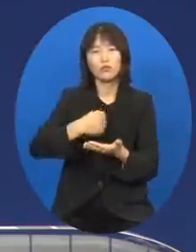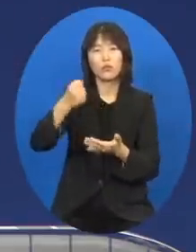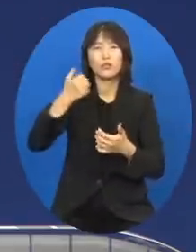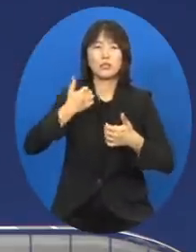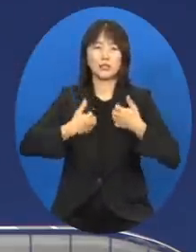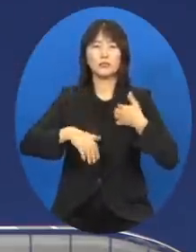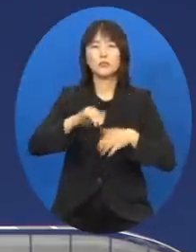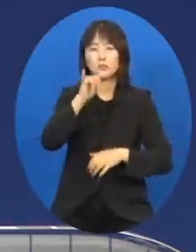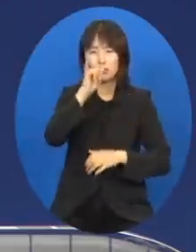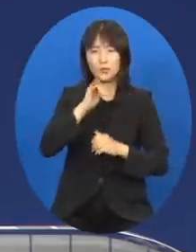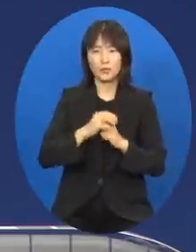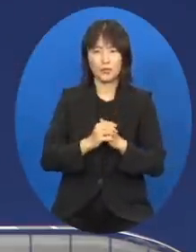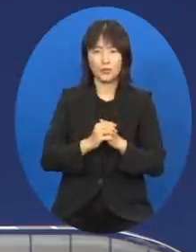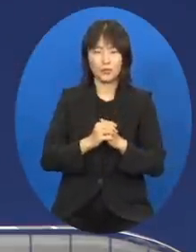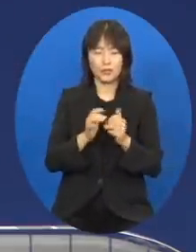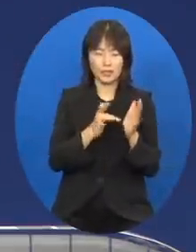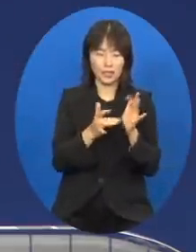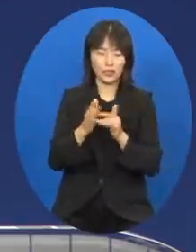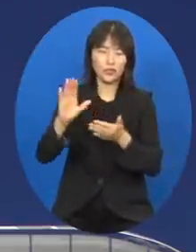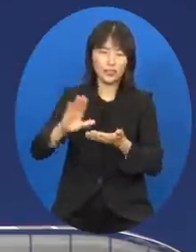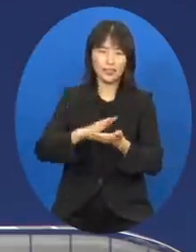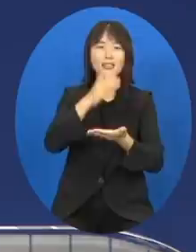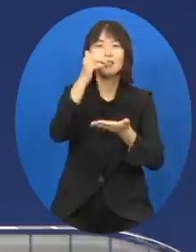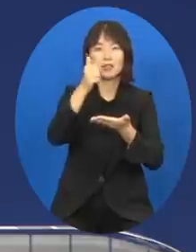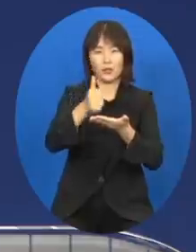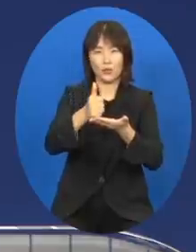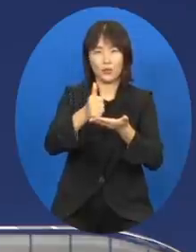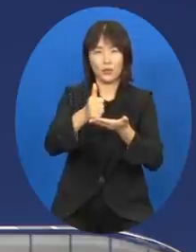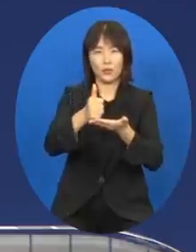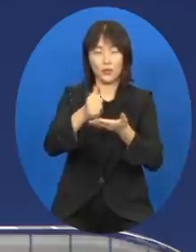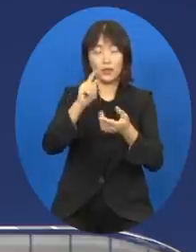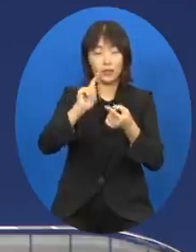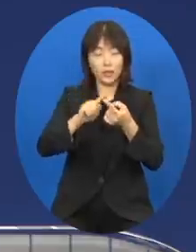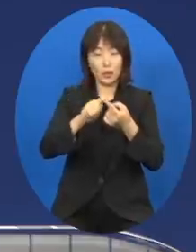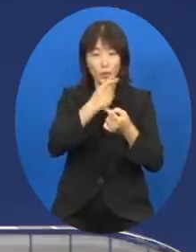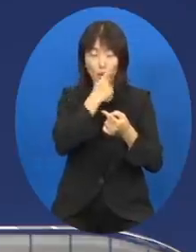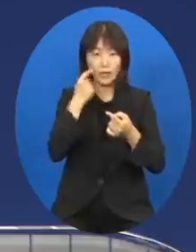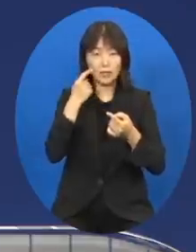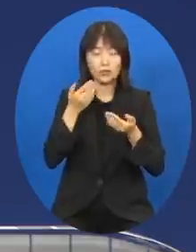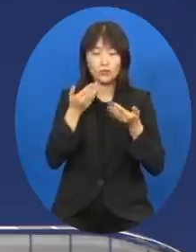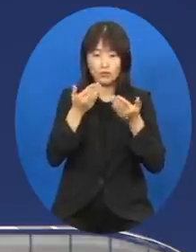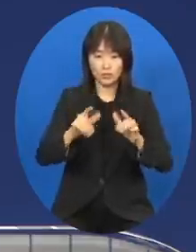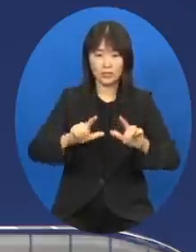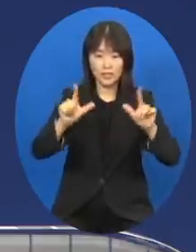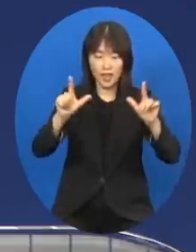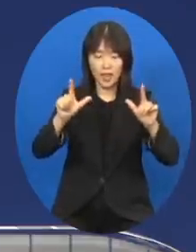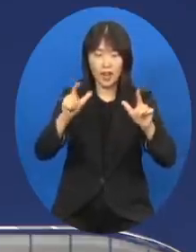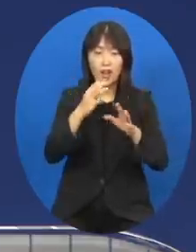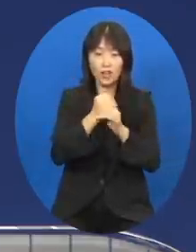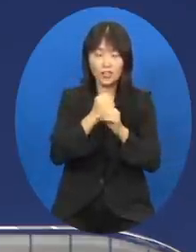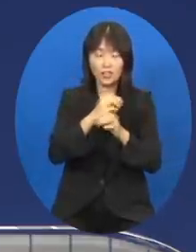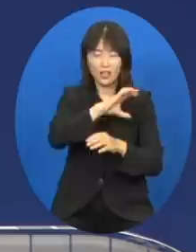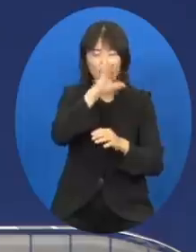기쁨이 있어요. 예수 그리스도예요. 이것을 확인시켜주는 날이 성탄절인